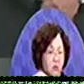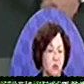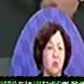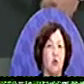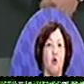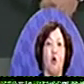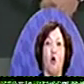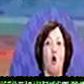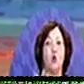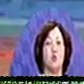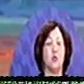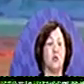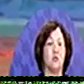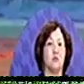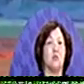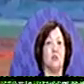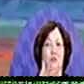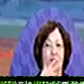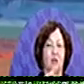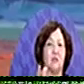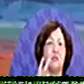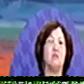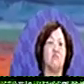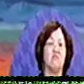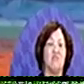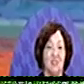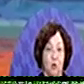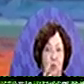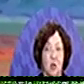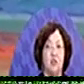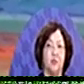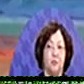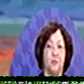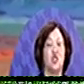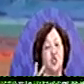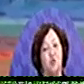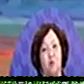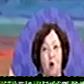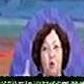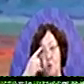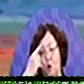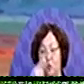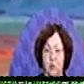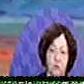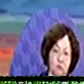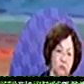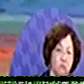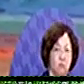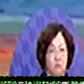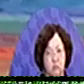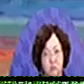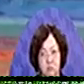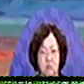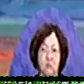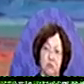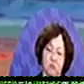байгаамаа. Симфон айл хөгжмийн үндэсний хөгжмийн зэмсгүүдтэй хамтруулан хөгжмдүүлэх, за